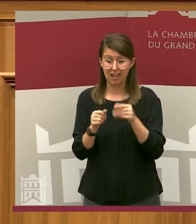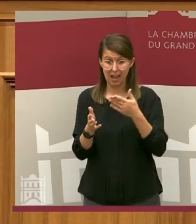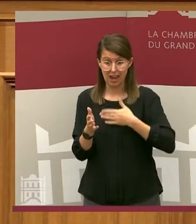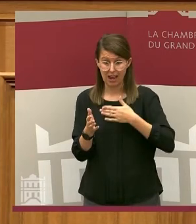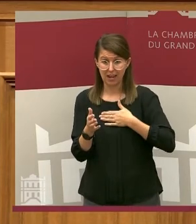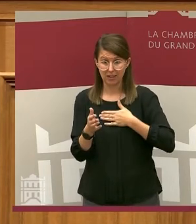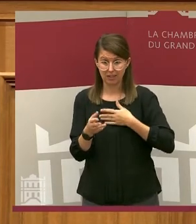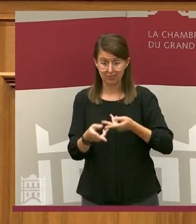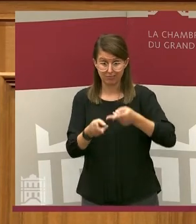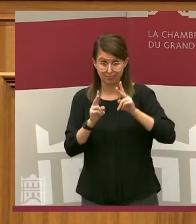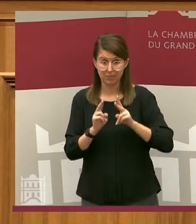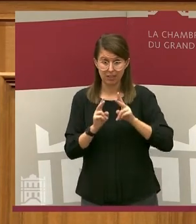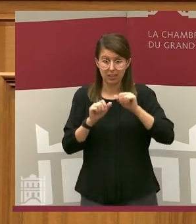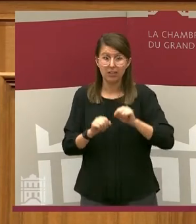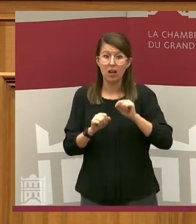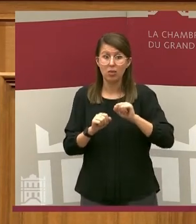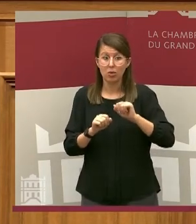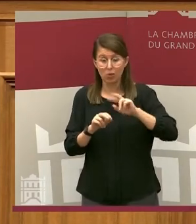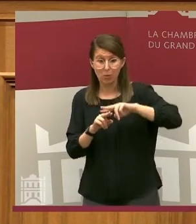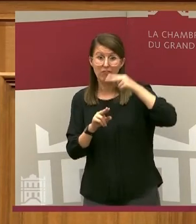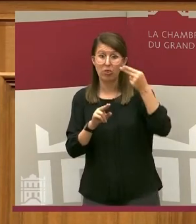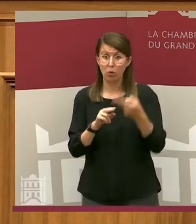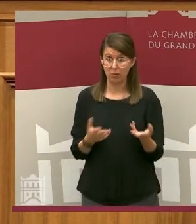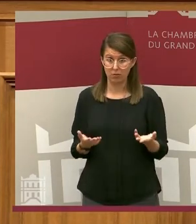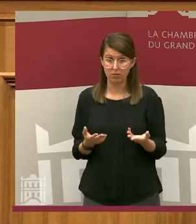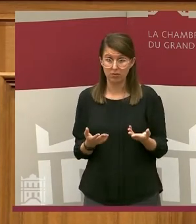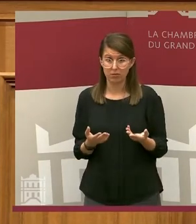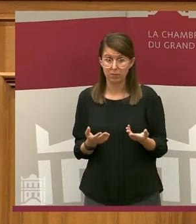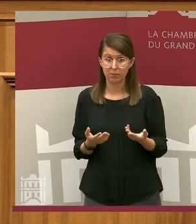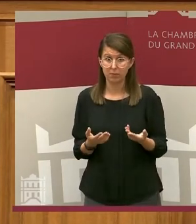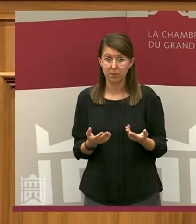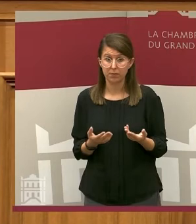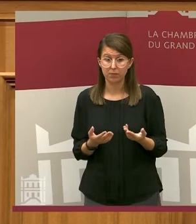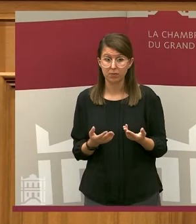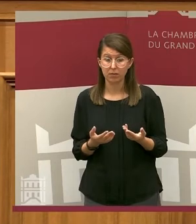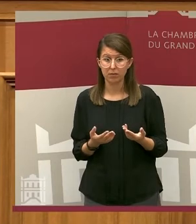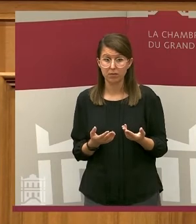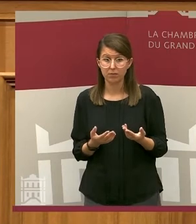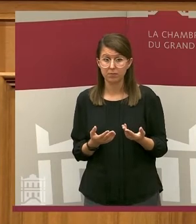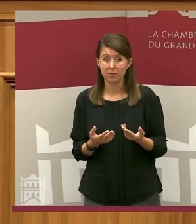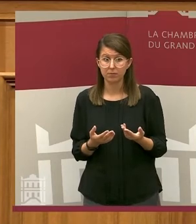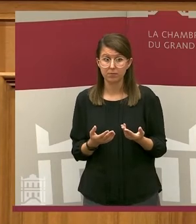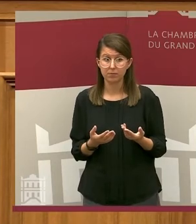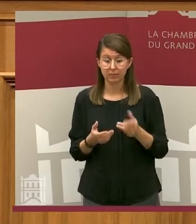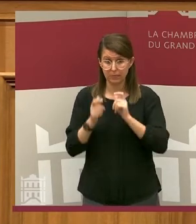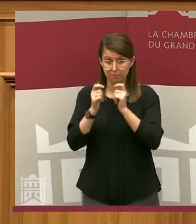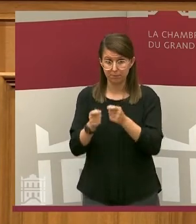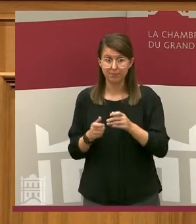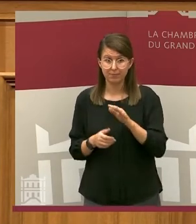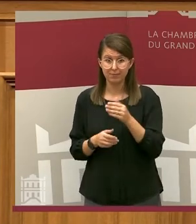steuerlich aufzusetzen verdoppelt soll gehen. Herr Präsident. Merci.